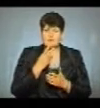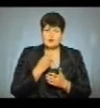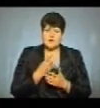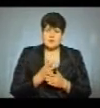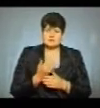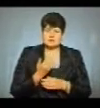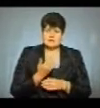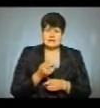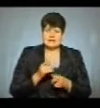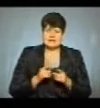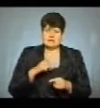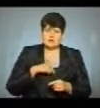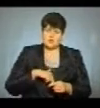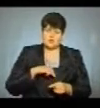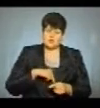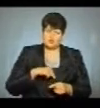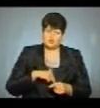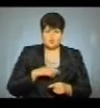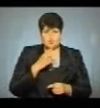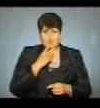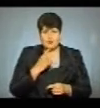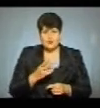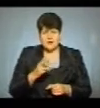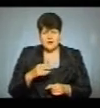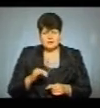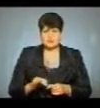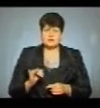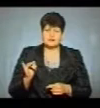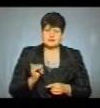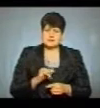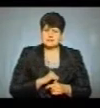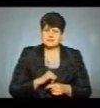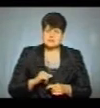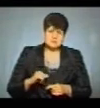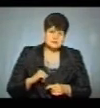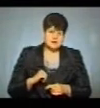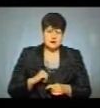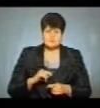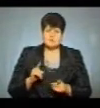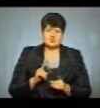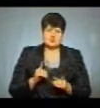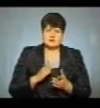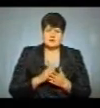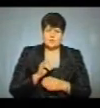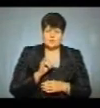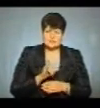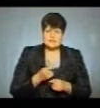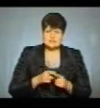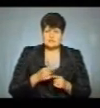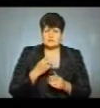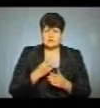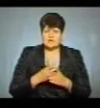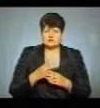її істинну душу, істинні погляди. І саме, напевно, яскраве, що в неї є, оце вона проявляє